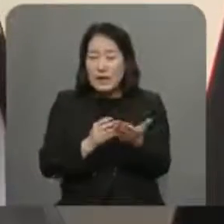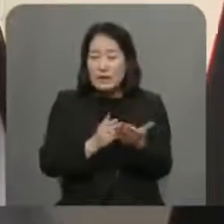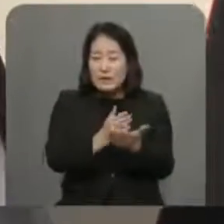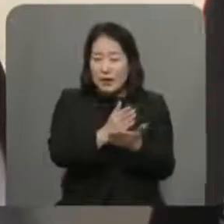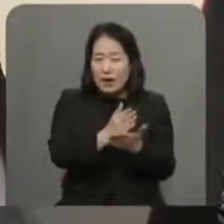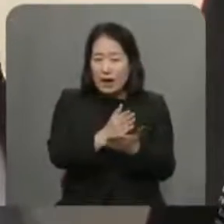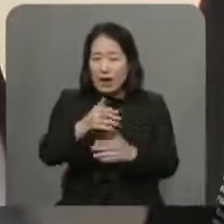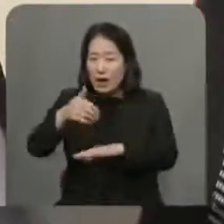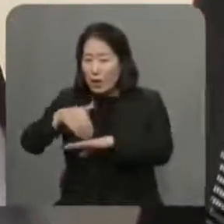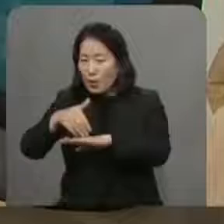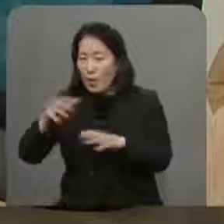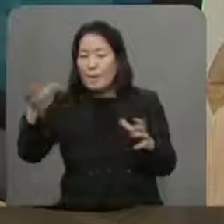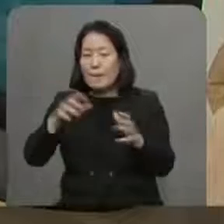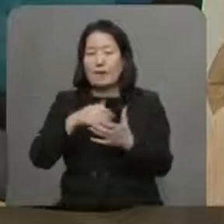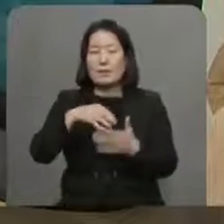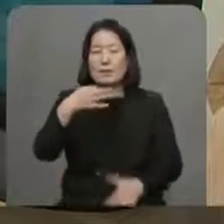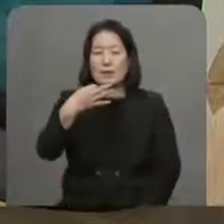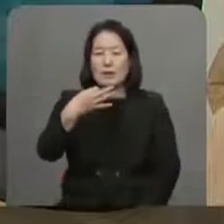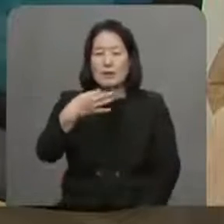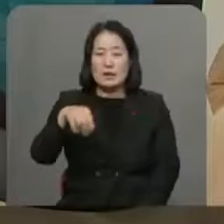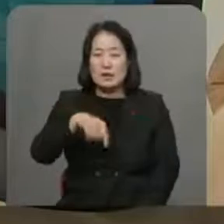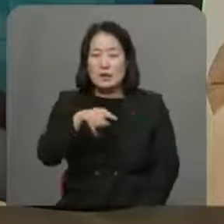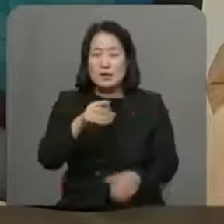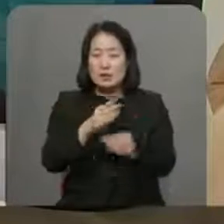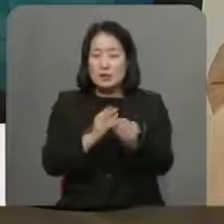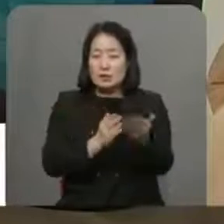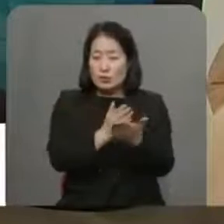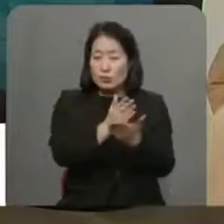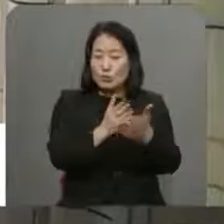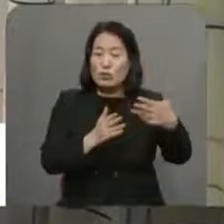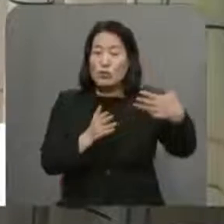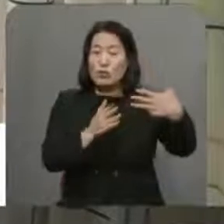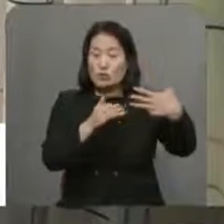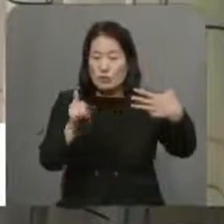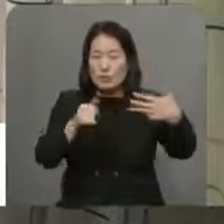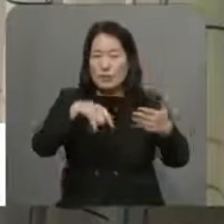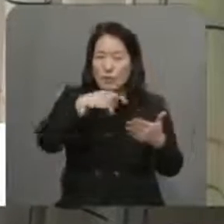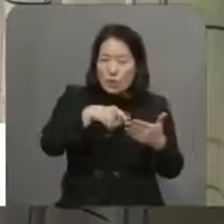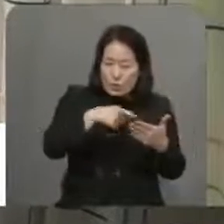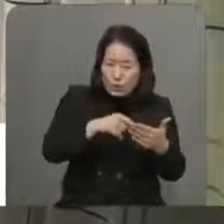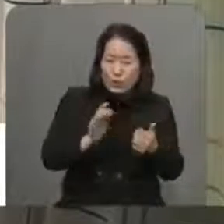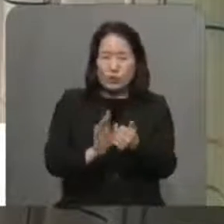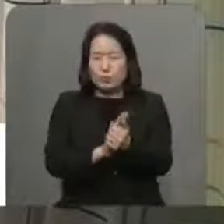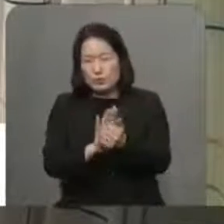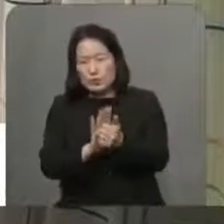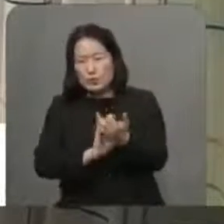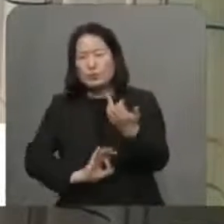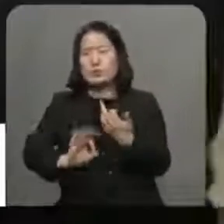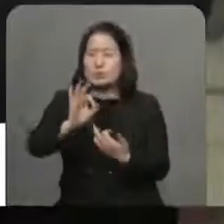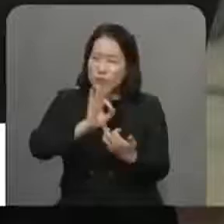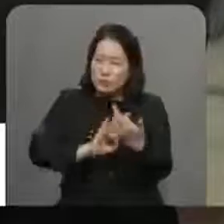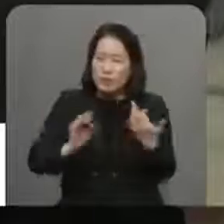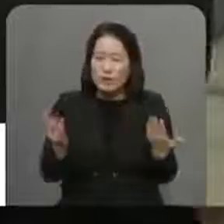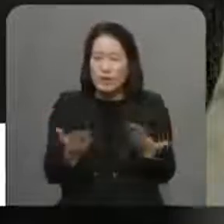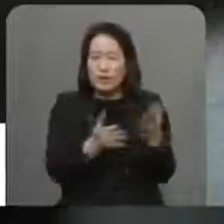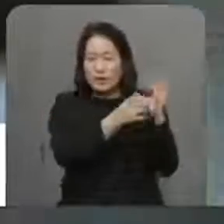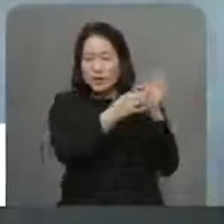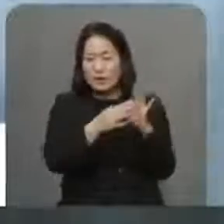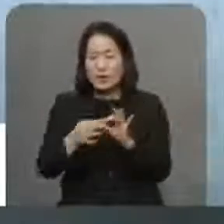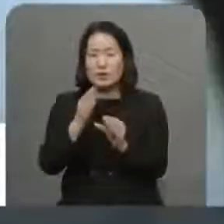전문의를 합해 모두 14명. 이 가운데 전문의 8명은 수업과 진료는 물론이고 당직에까지